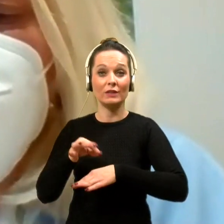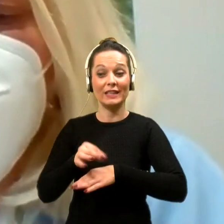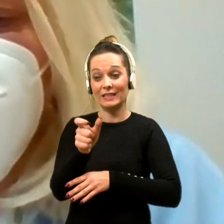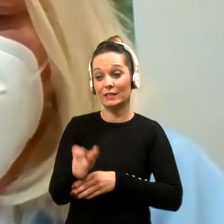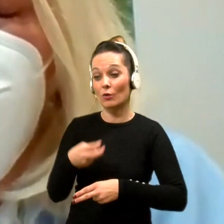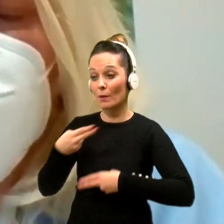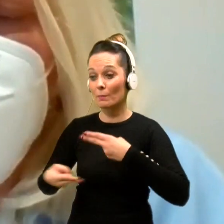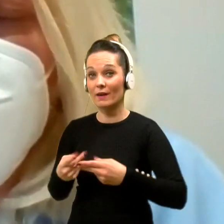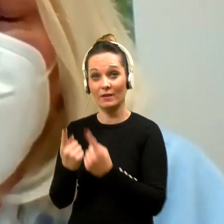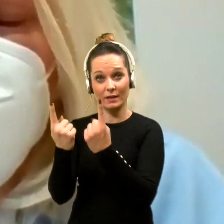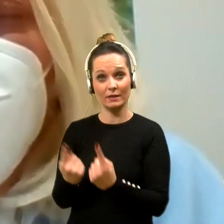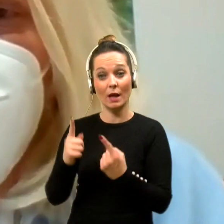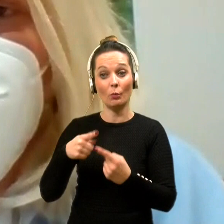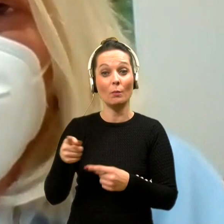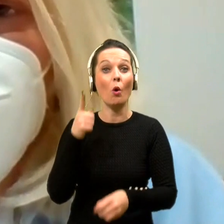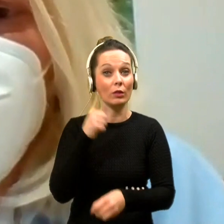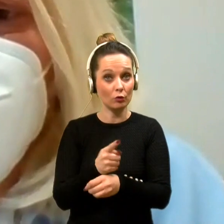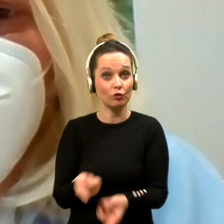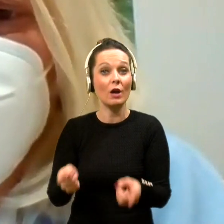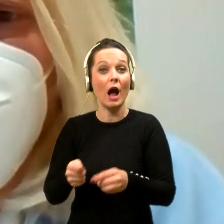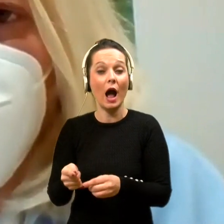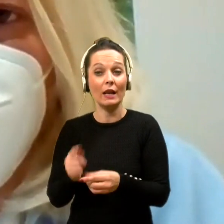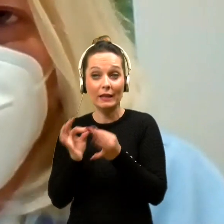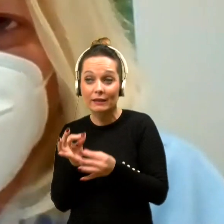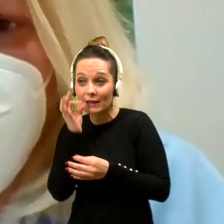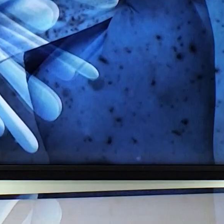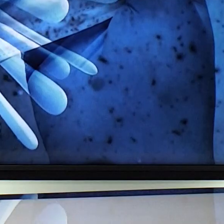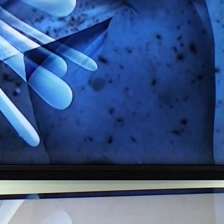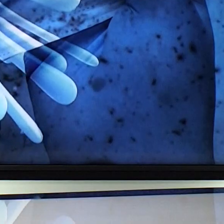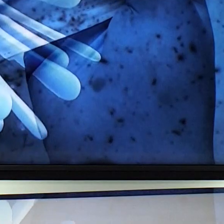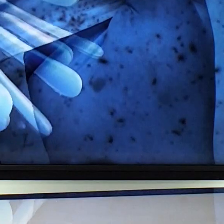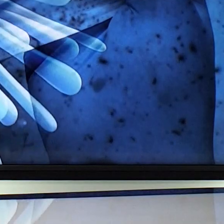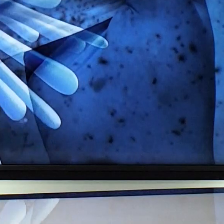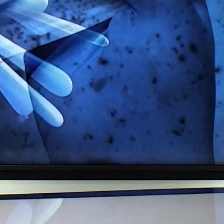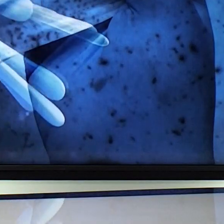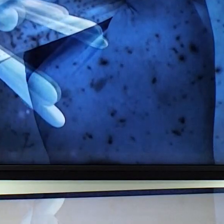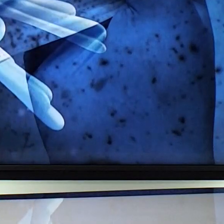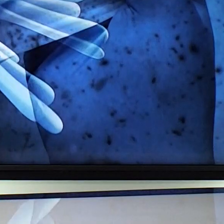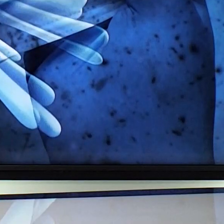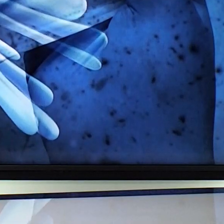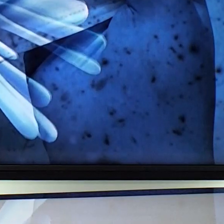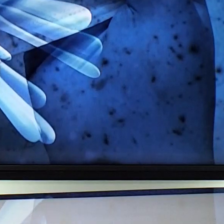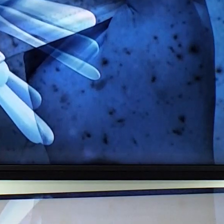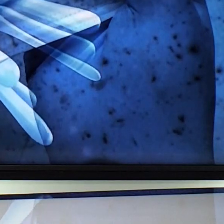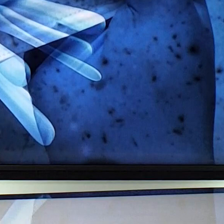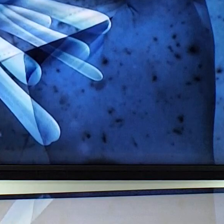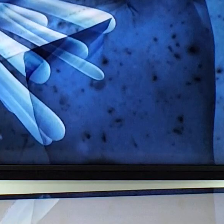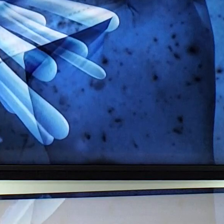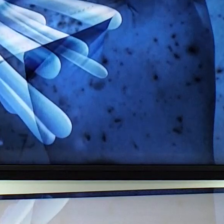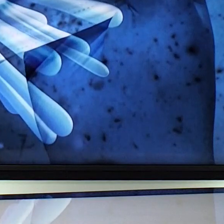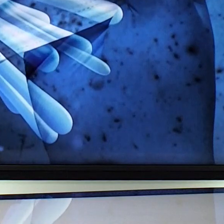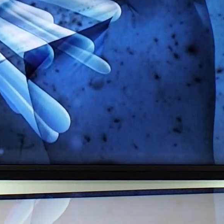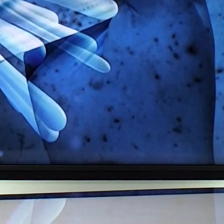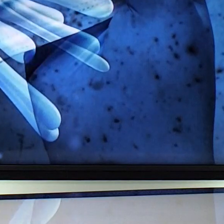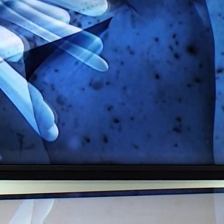v bistvu naroči odvzem brisa pri stanovalcih, ki izkazujejo znake okužbe. Nadaljujemo s številkami. V nedeljo